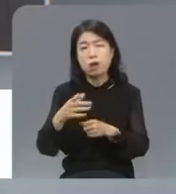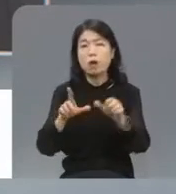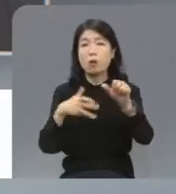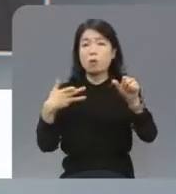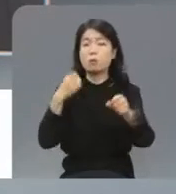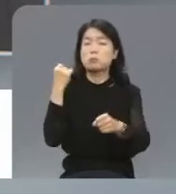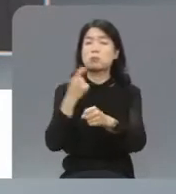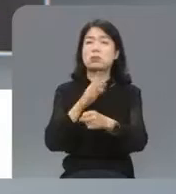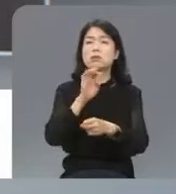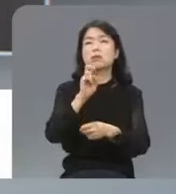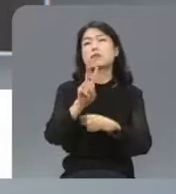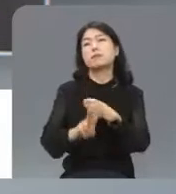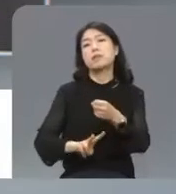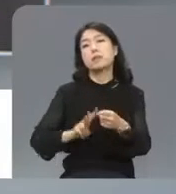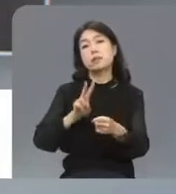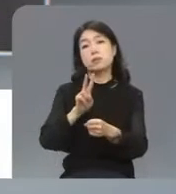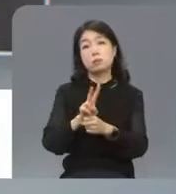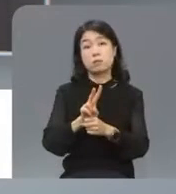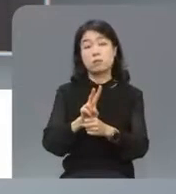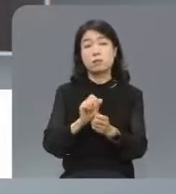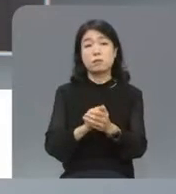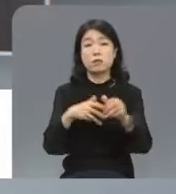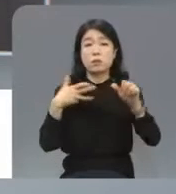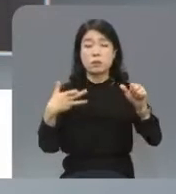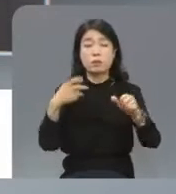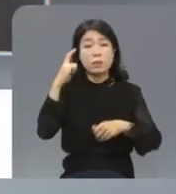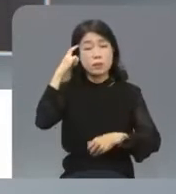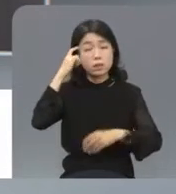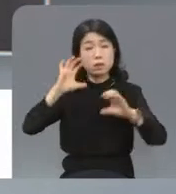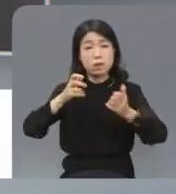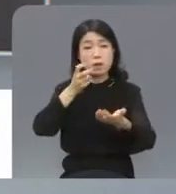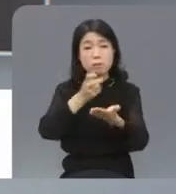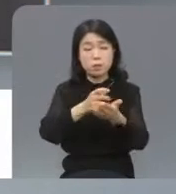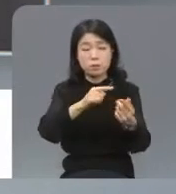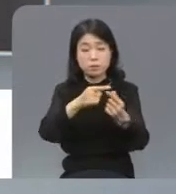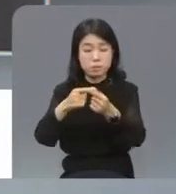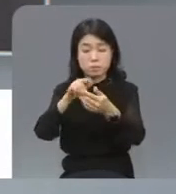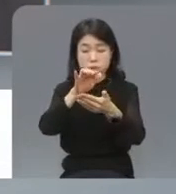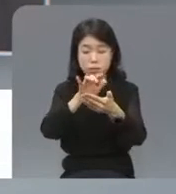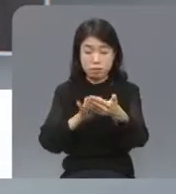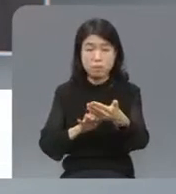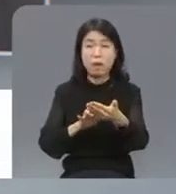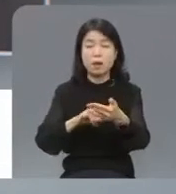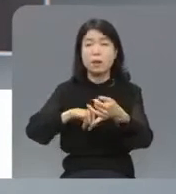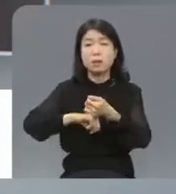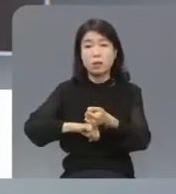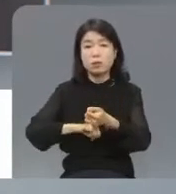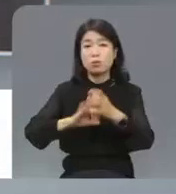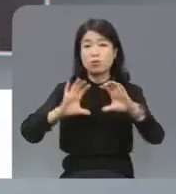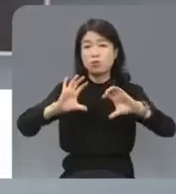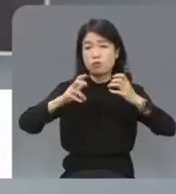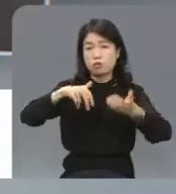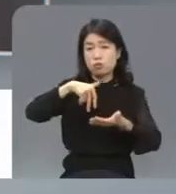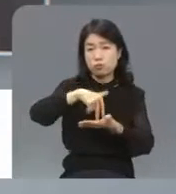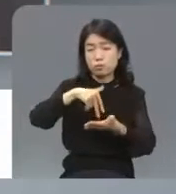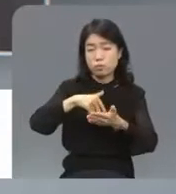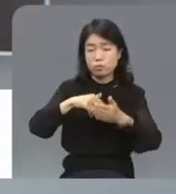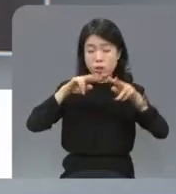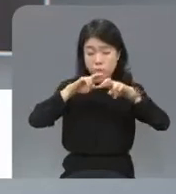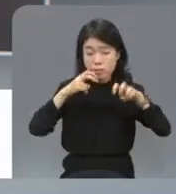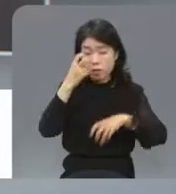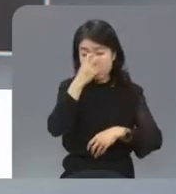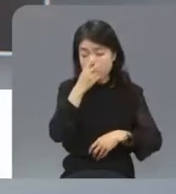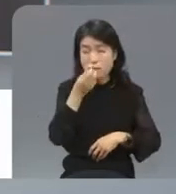벌써 42주년입니다. 5.18 정신을 헌법에 담겠다는 약속과 국가 차원의 진상규명조사도 이루어지고